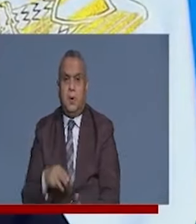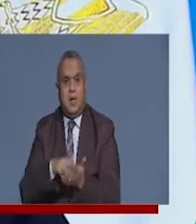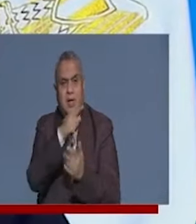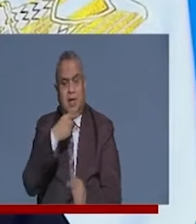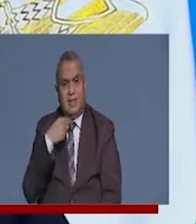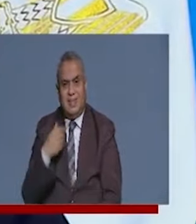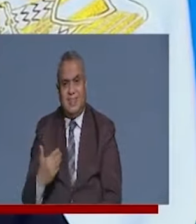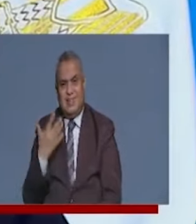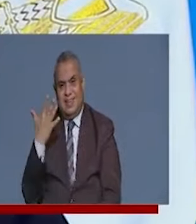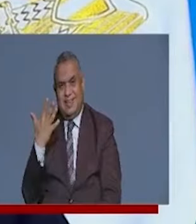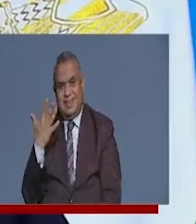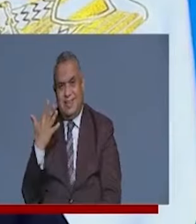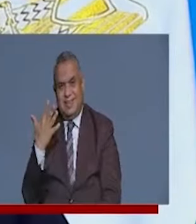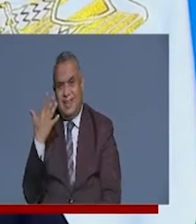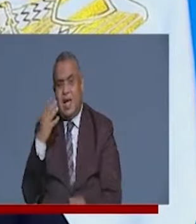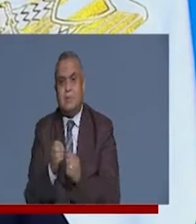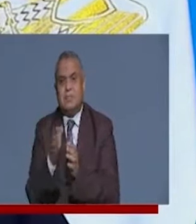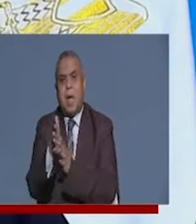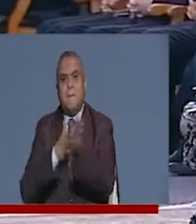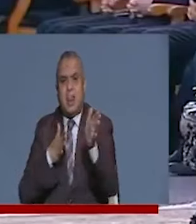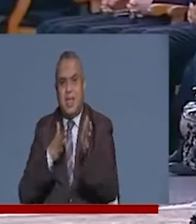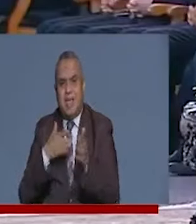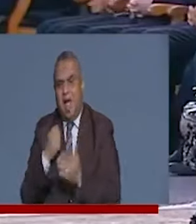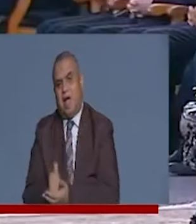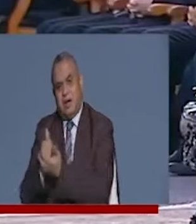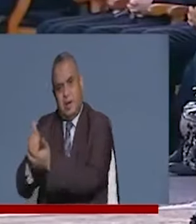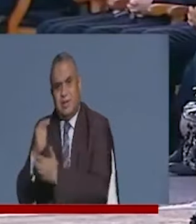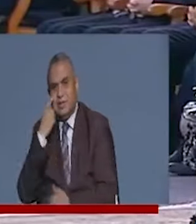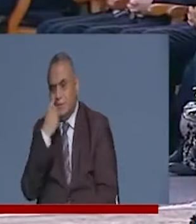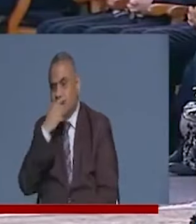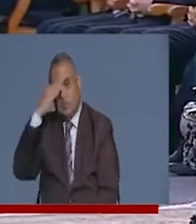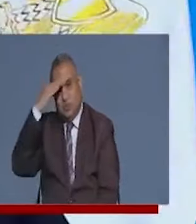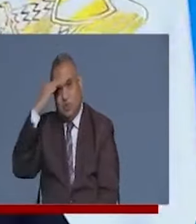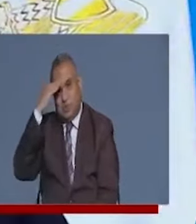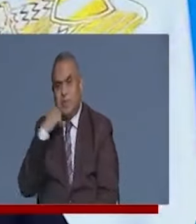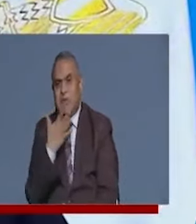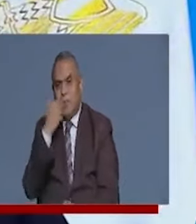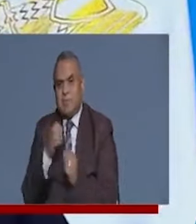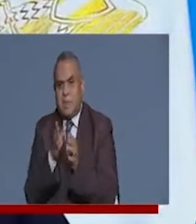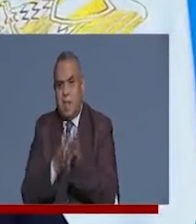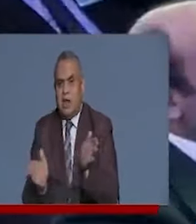خمسة يعني خمسة مليار. خمسة مليار خلاص. شكرا.